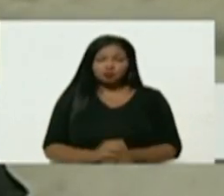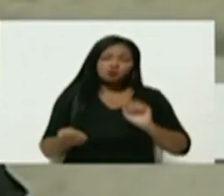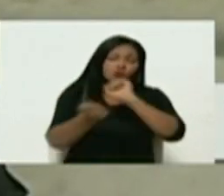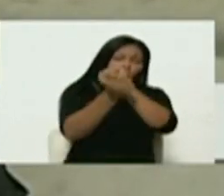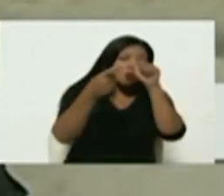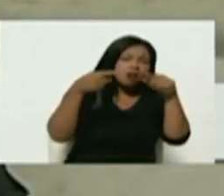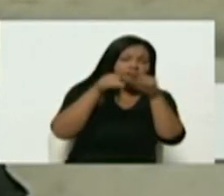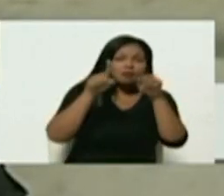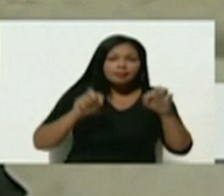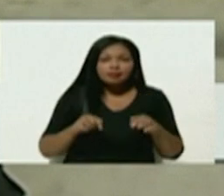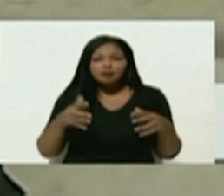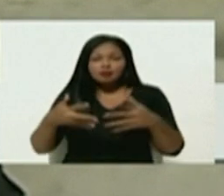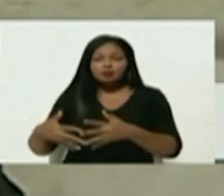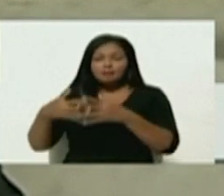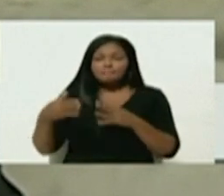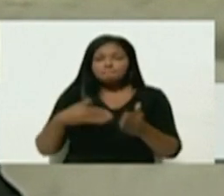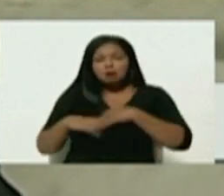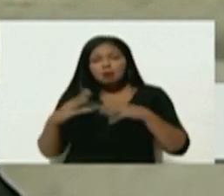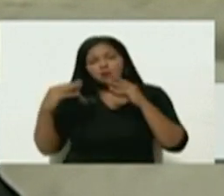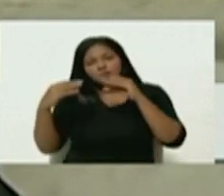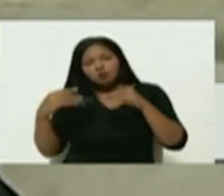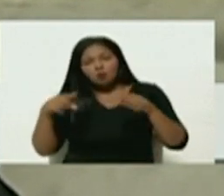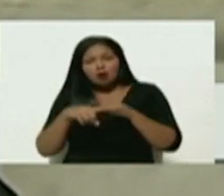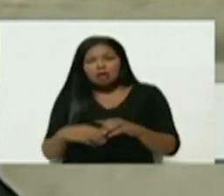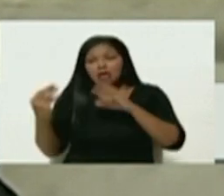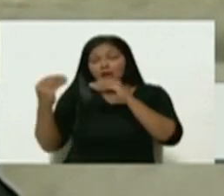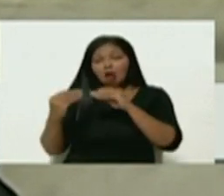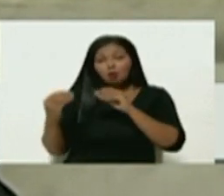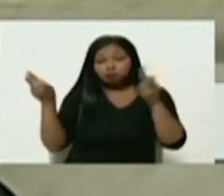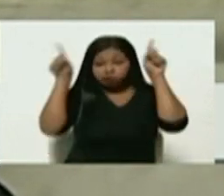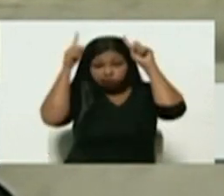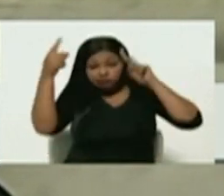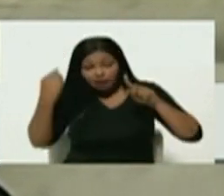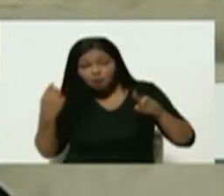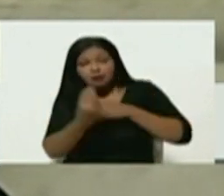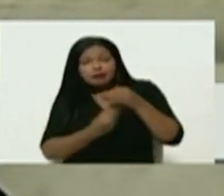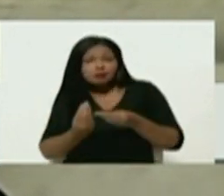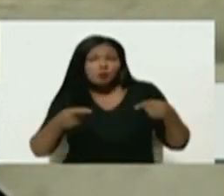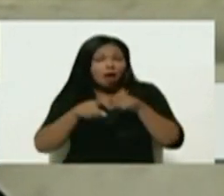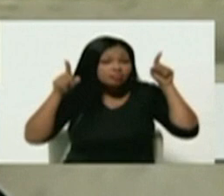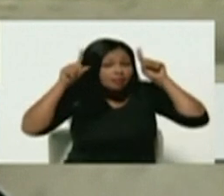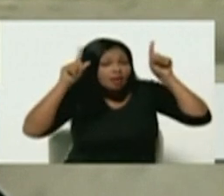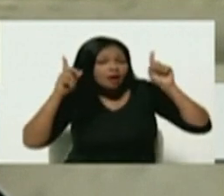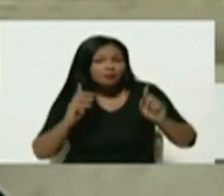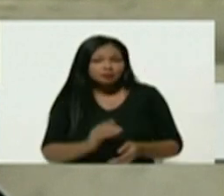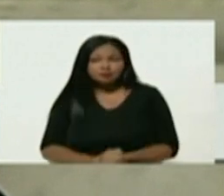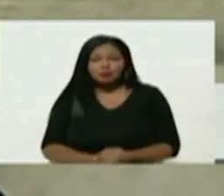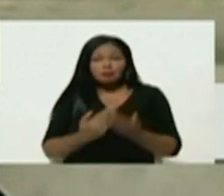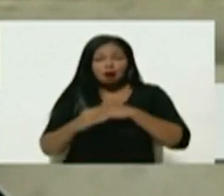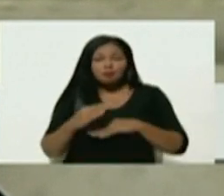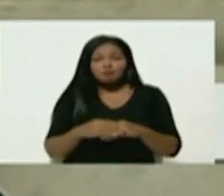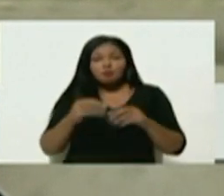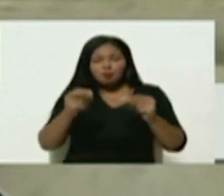с дьяволом мы и идем. Мы идем с крестом, со святой водой, с благословением Бога, Творца неба и земли